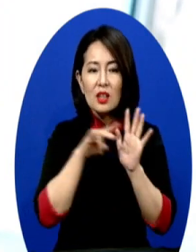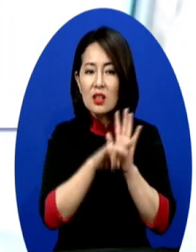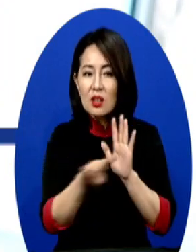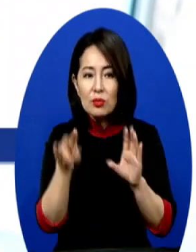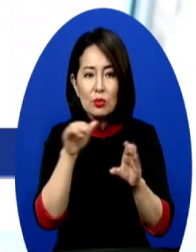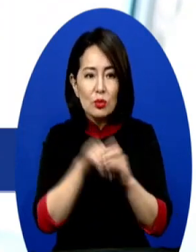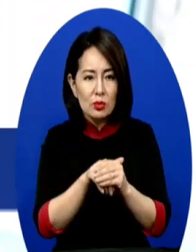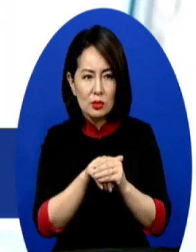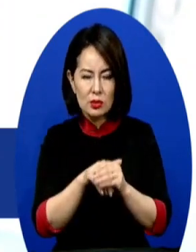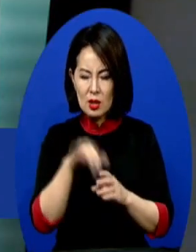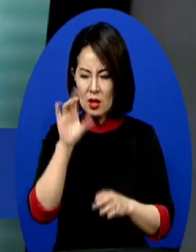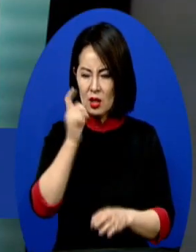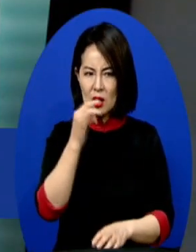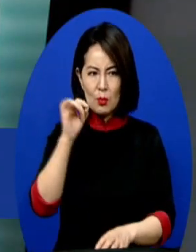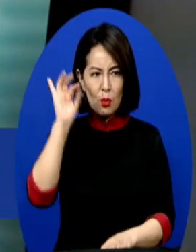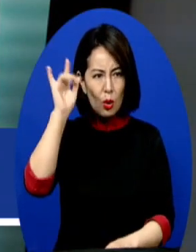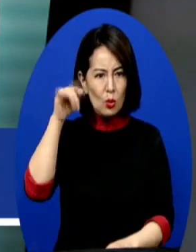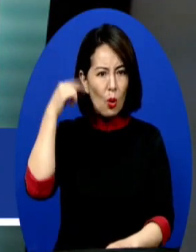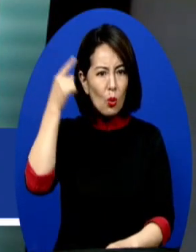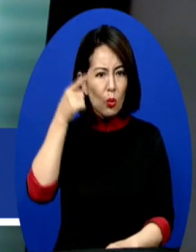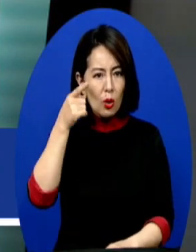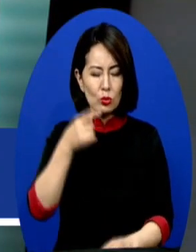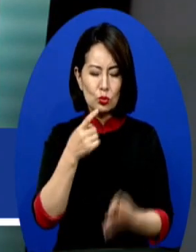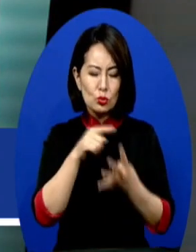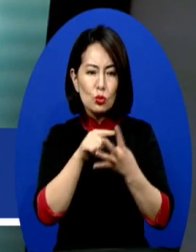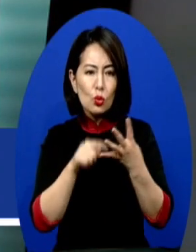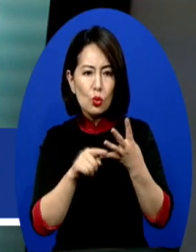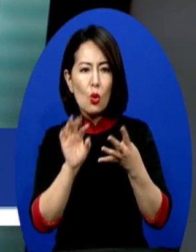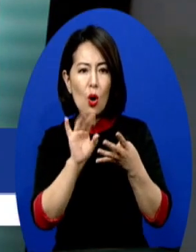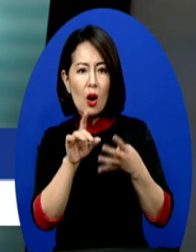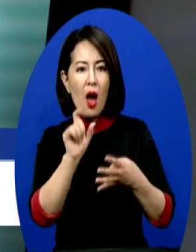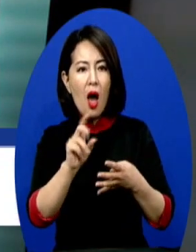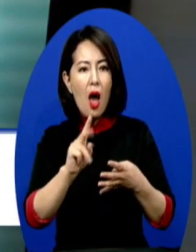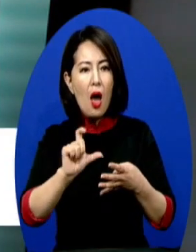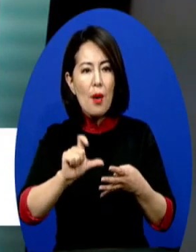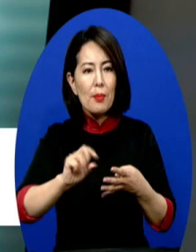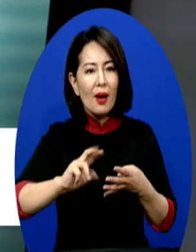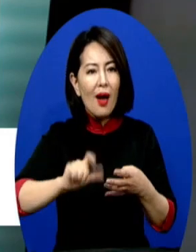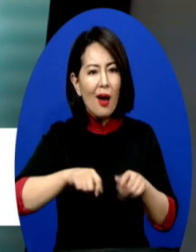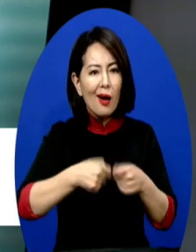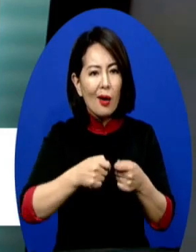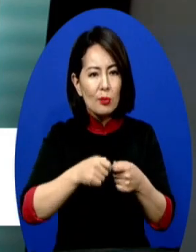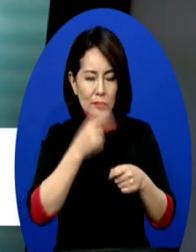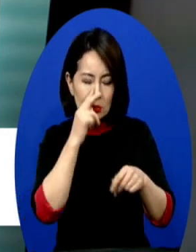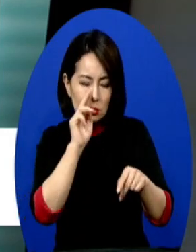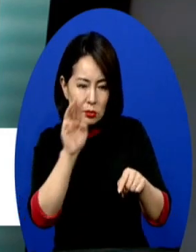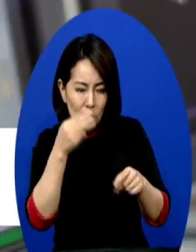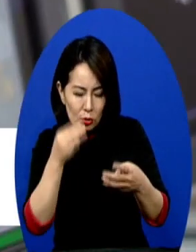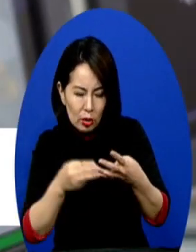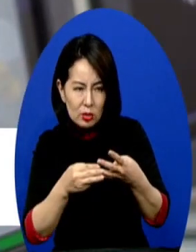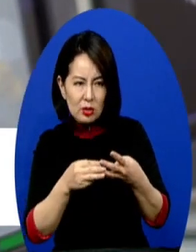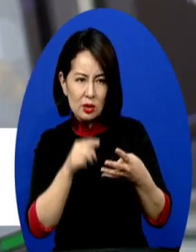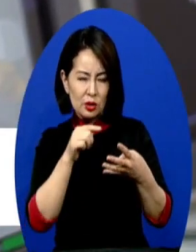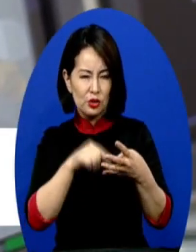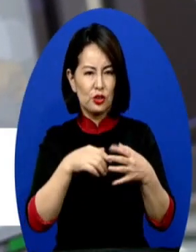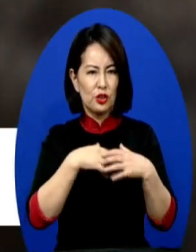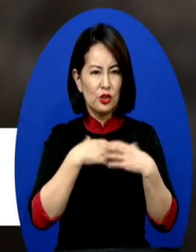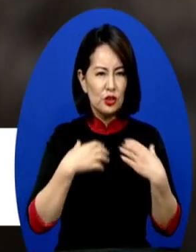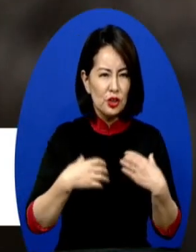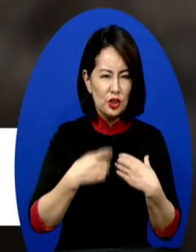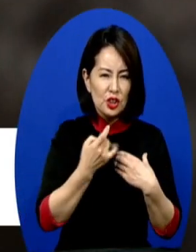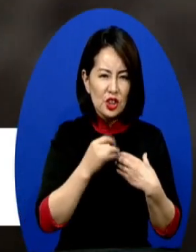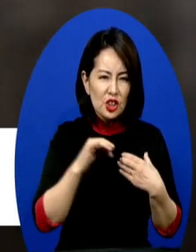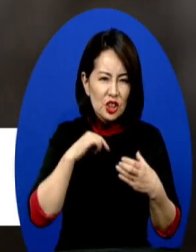Энэ хиймэл оюун ухааны програмаар дөрвөн төрлийн эмгэгийг тодорхойлох боломжтой. Гэлтонгийн хөндөд шингэн хураах, цээжний хөндөд хий